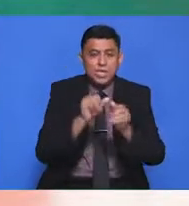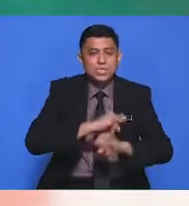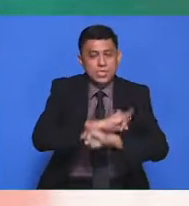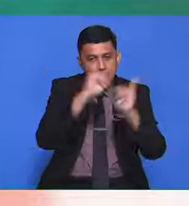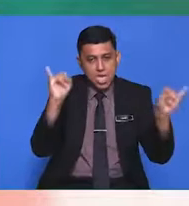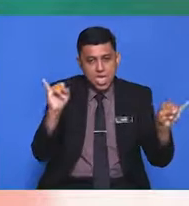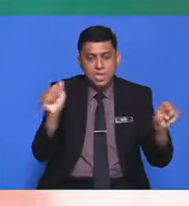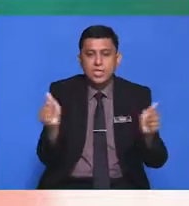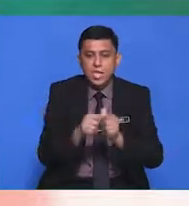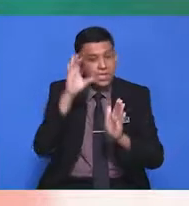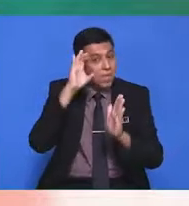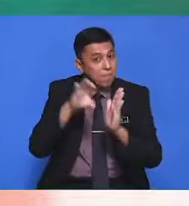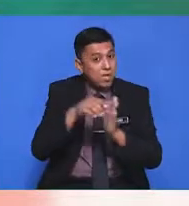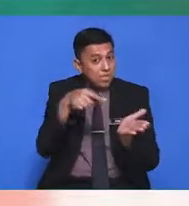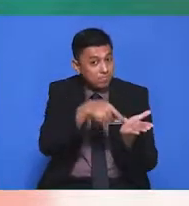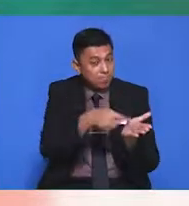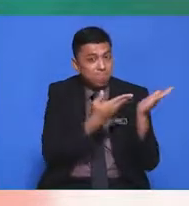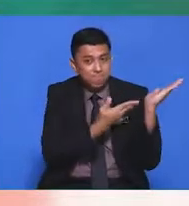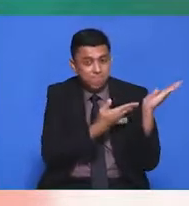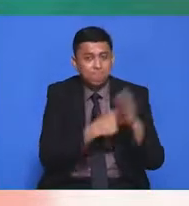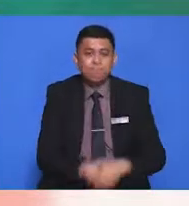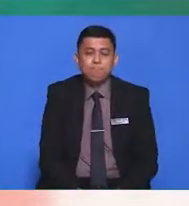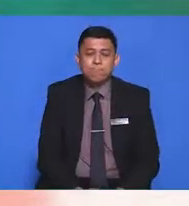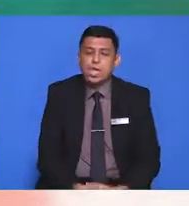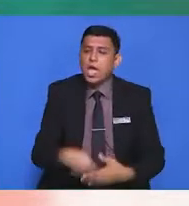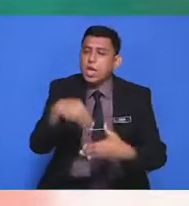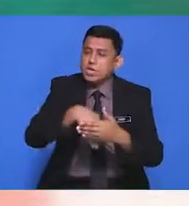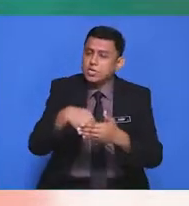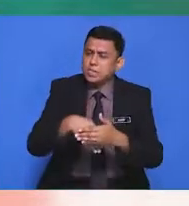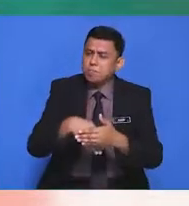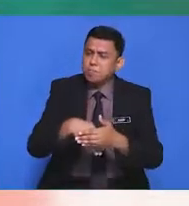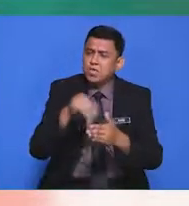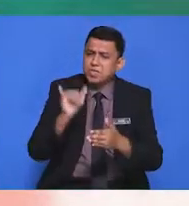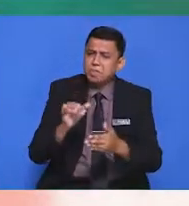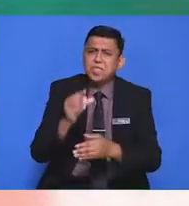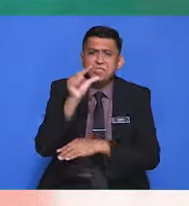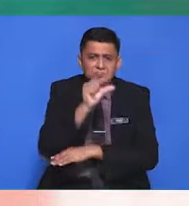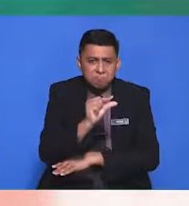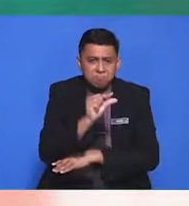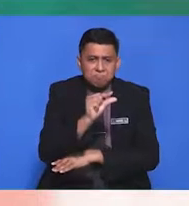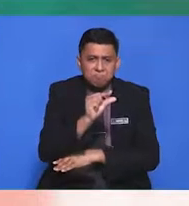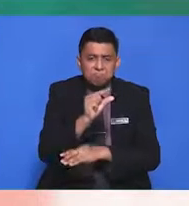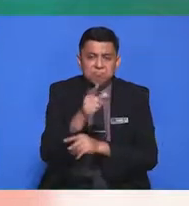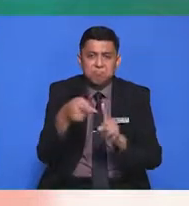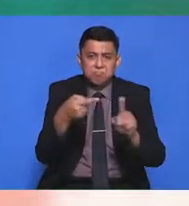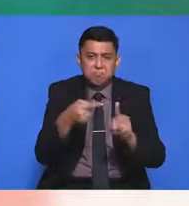gambar tersebut di mana kedalaman dasar laut yang cetek bermula dari daratan.